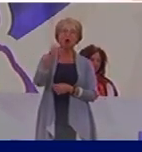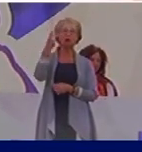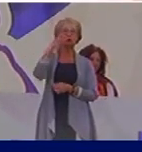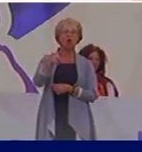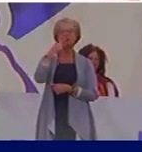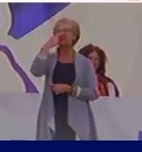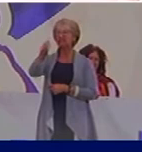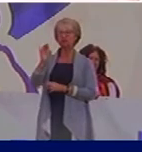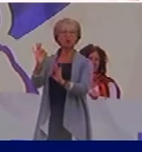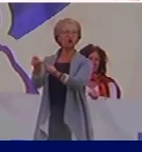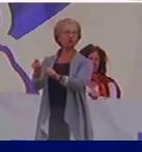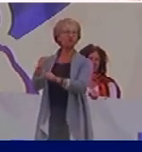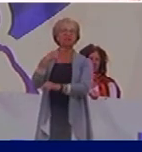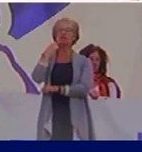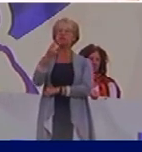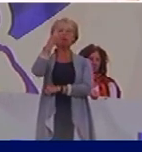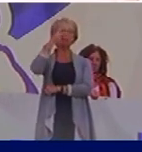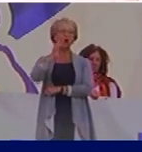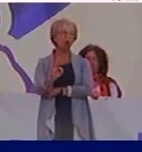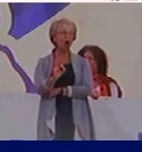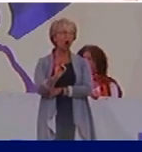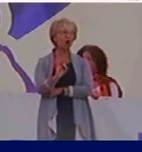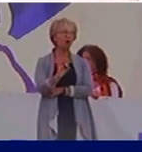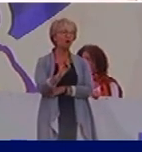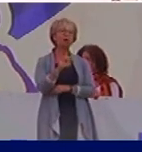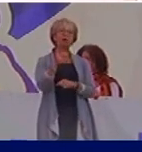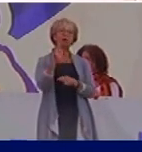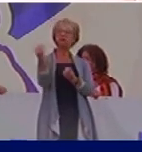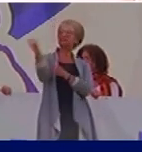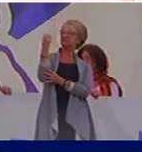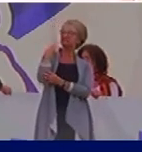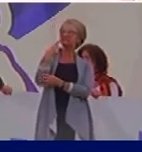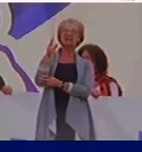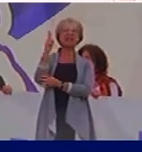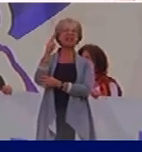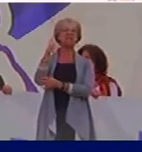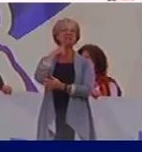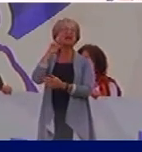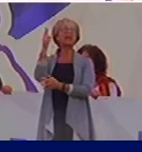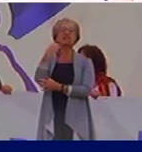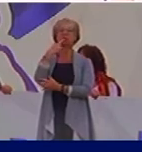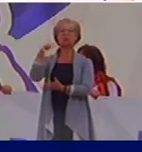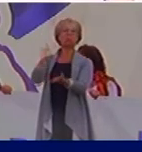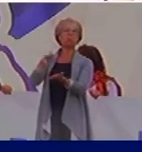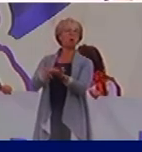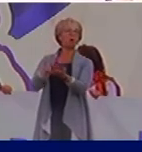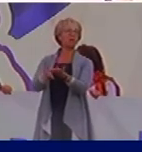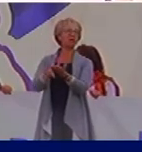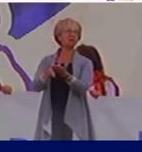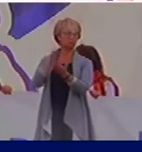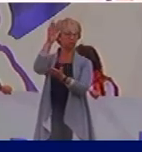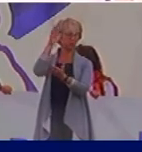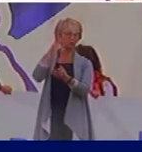società, diciamo no alla buona scuola di Renzi, ci aveva promesso che avrebbe fatto più posti di